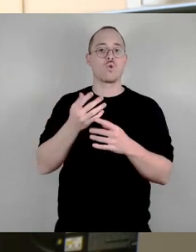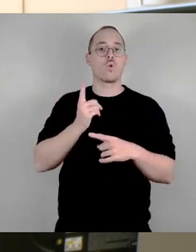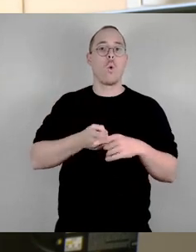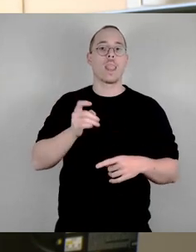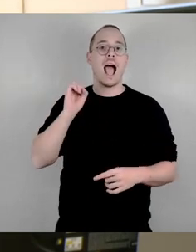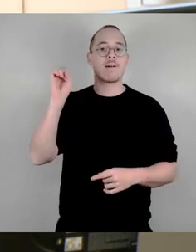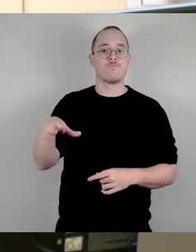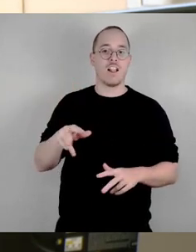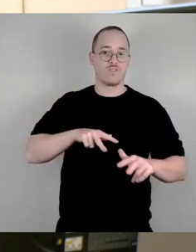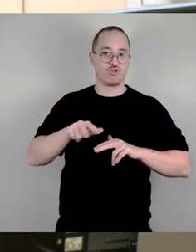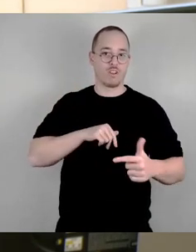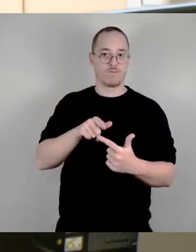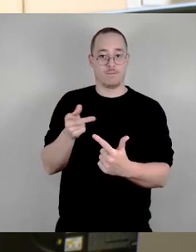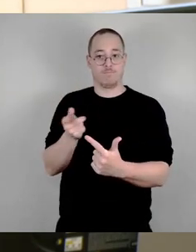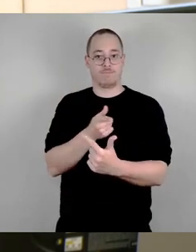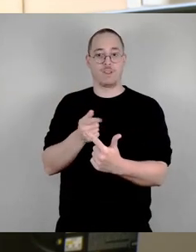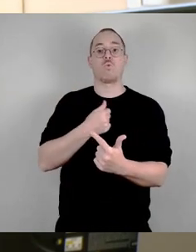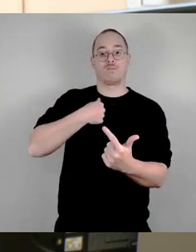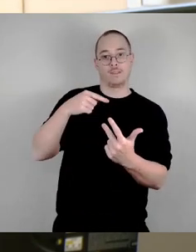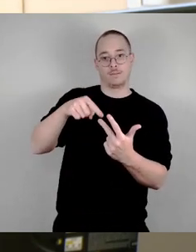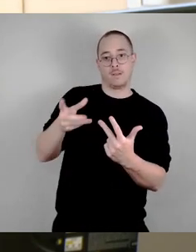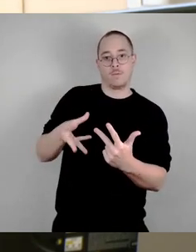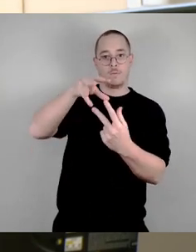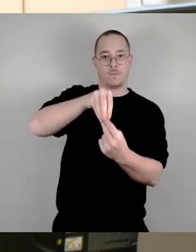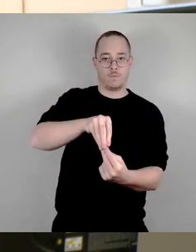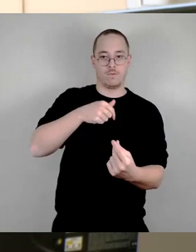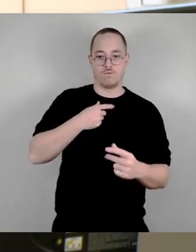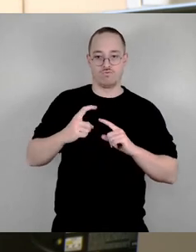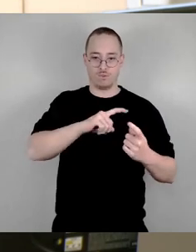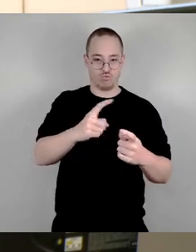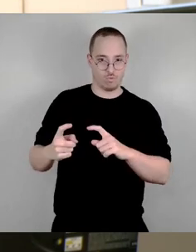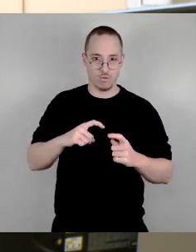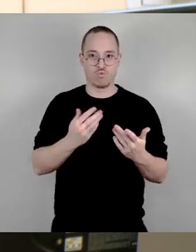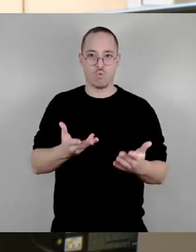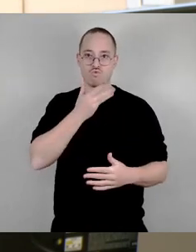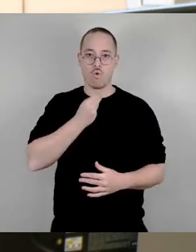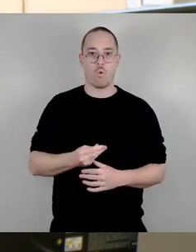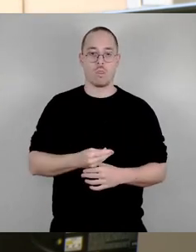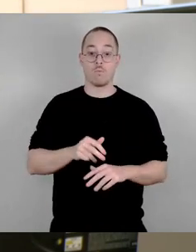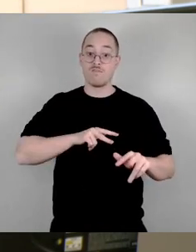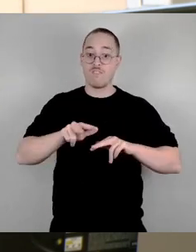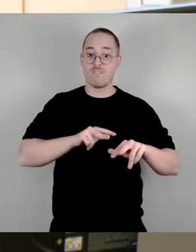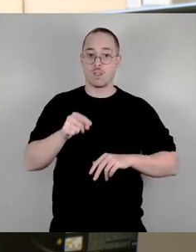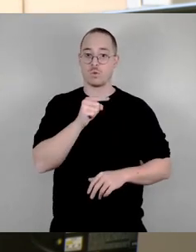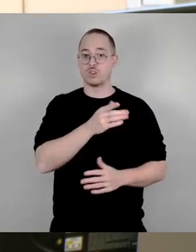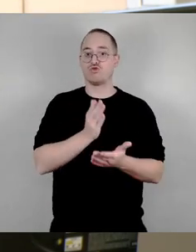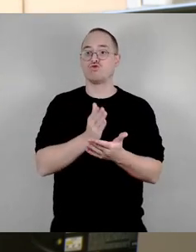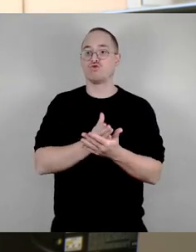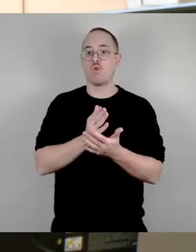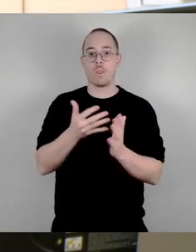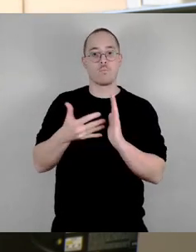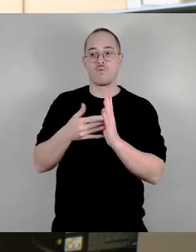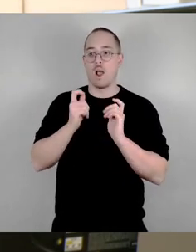da Anregungen und Prüfaufträge bereits sich angeschaut hat und dann im Sportausschuss auch schon Rückmeldungen geben